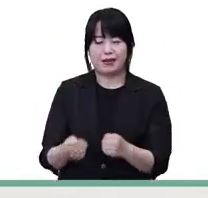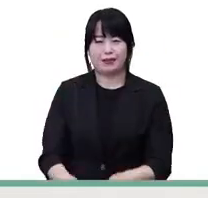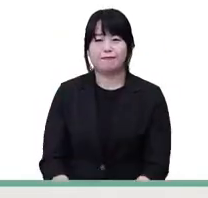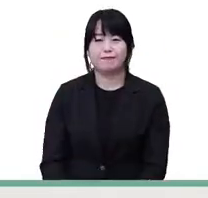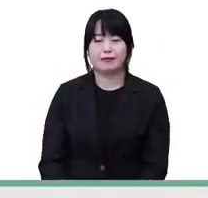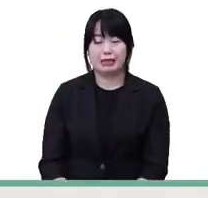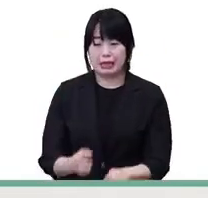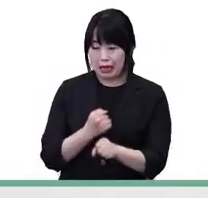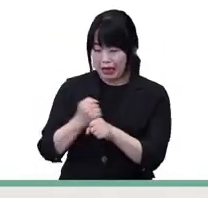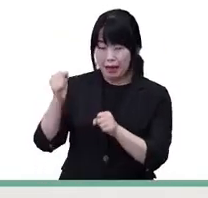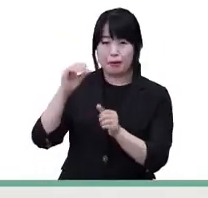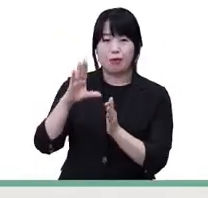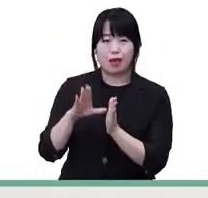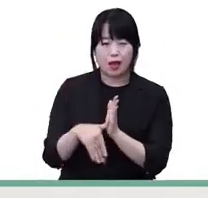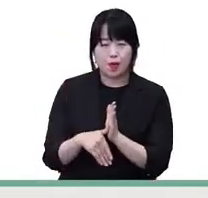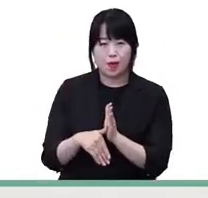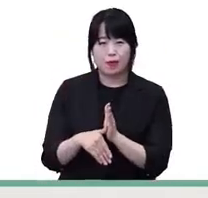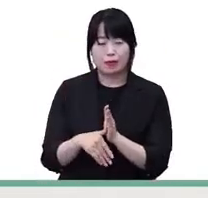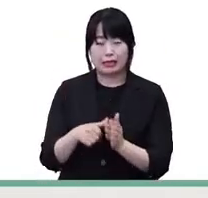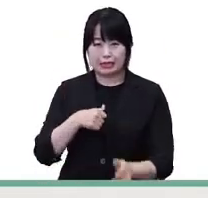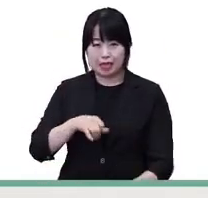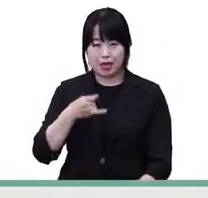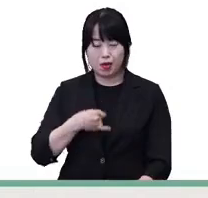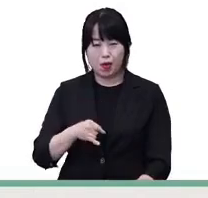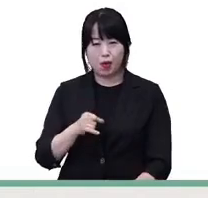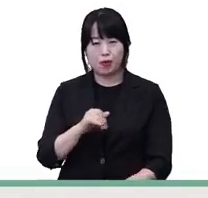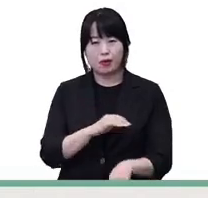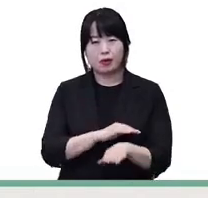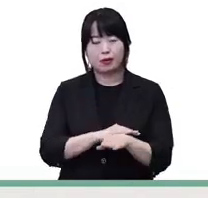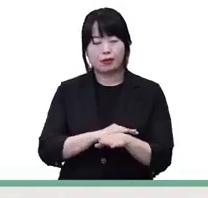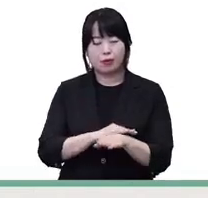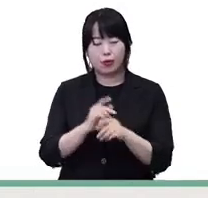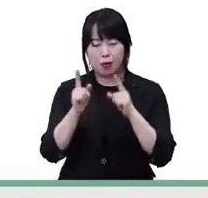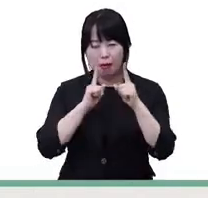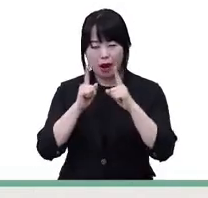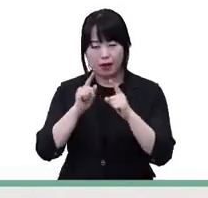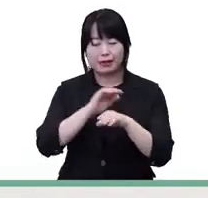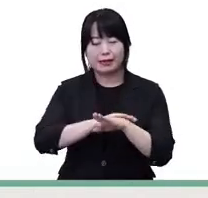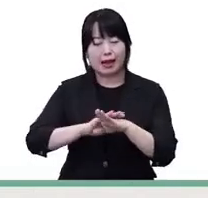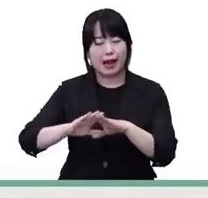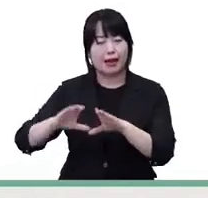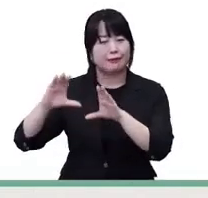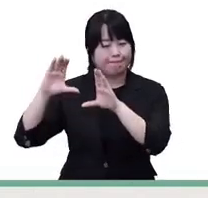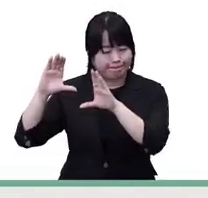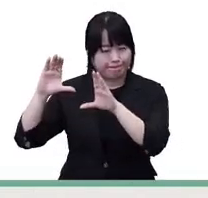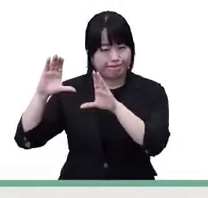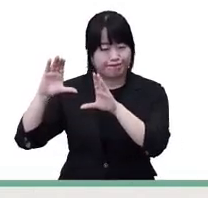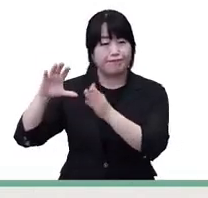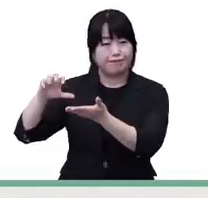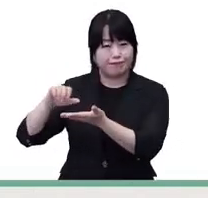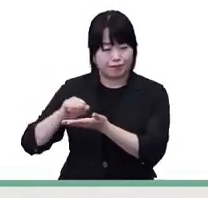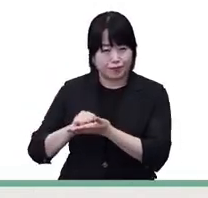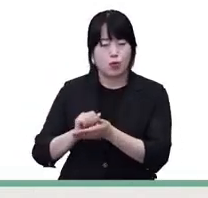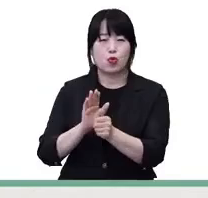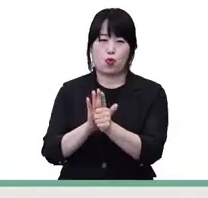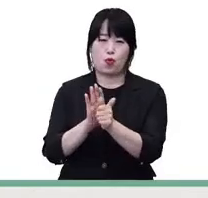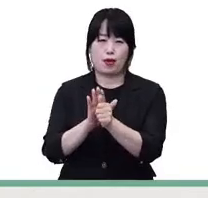놀라지 말고 아이의 말을 차분하게 들어주라는 이야기가 첫 번째 나오거든요. 그